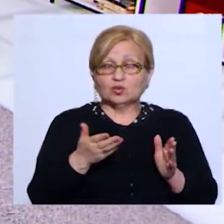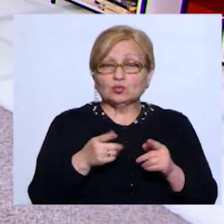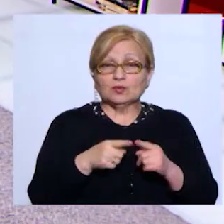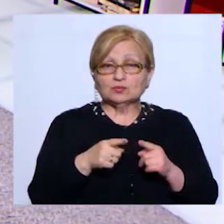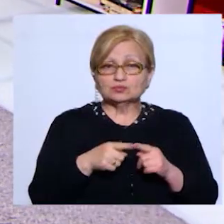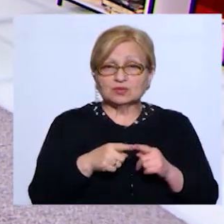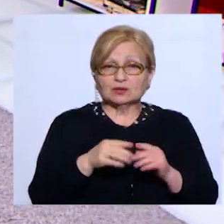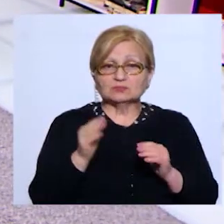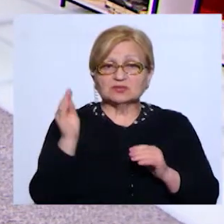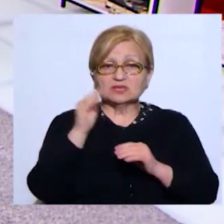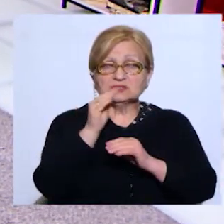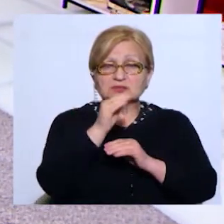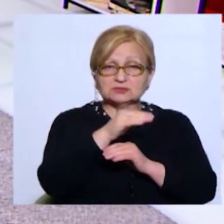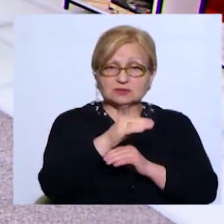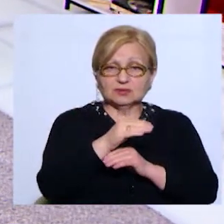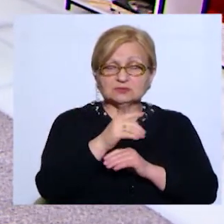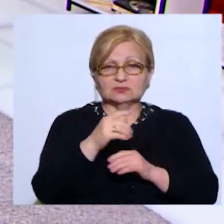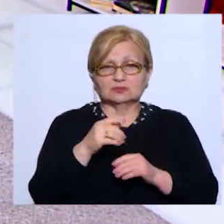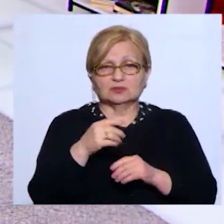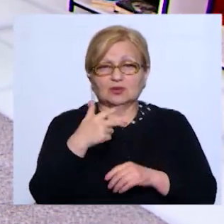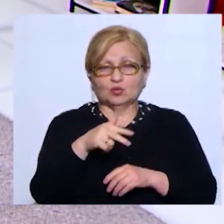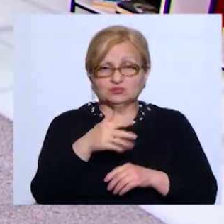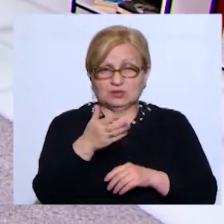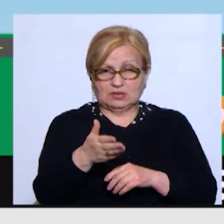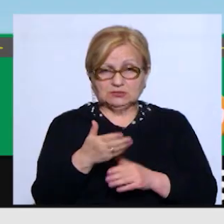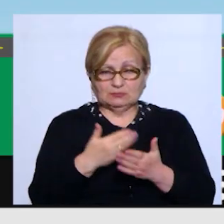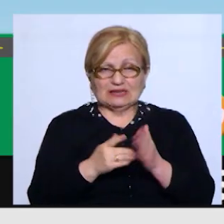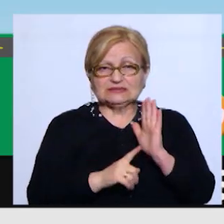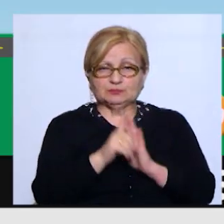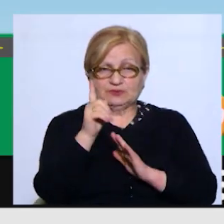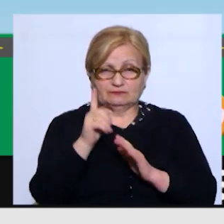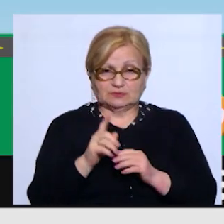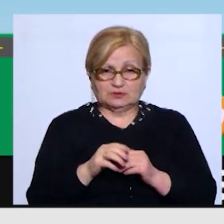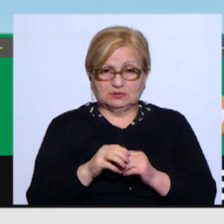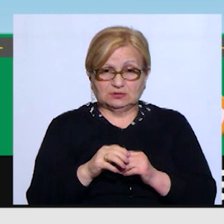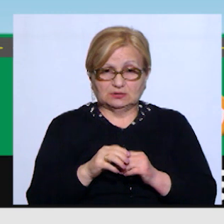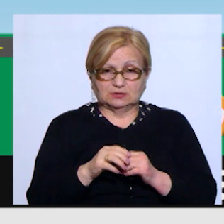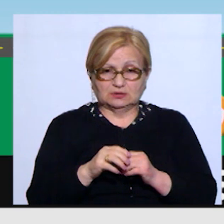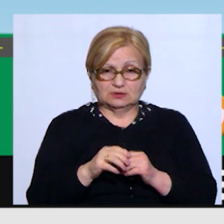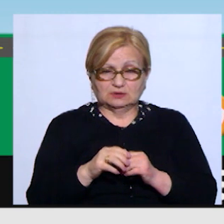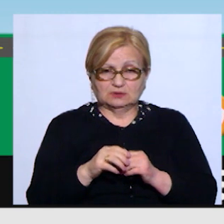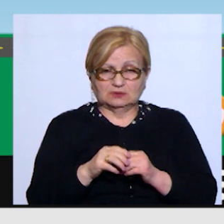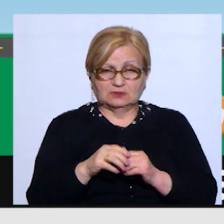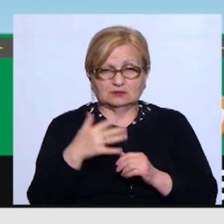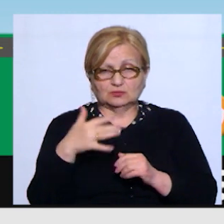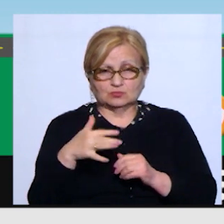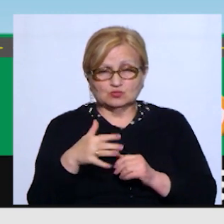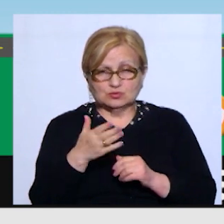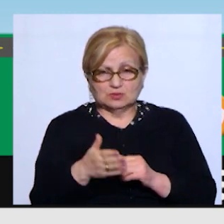კუთხიდან პირიქით იწყებს შემცირებას. აი მაგალითად ავიღოთ 30. აი 50 ავიღოთ, ნახეთ?